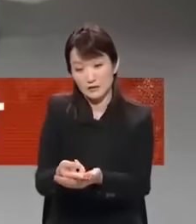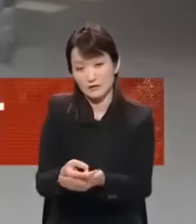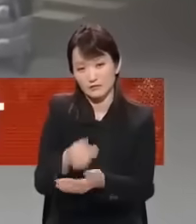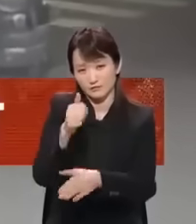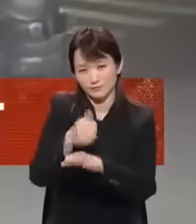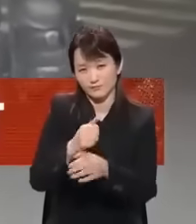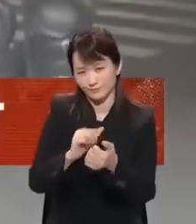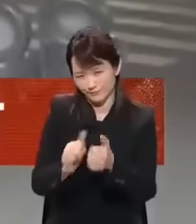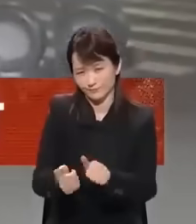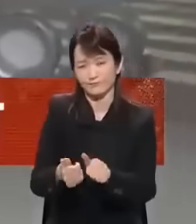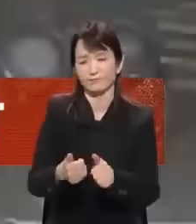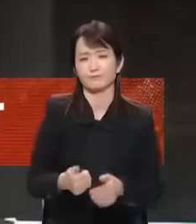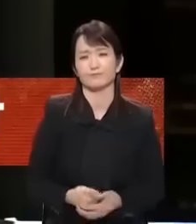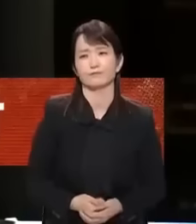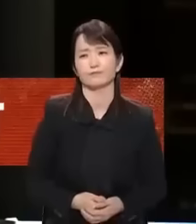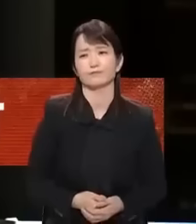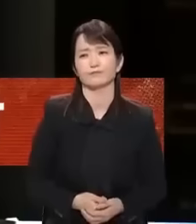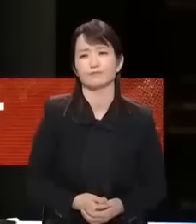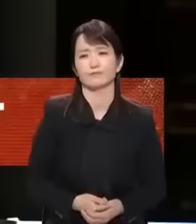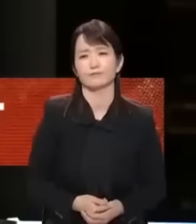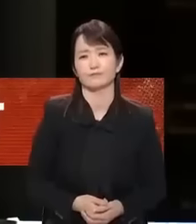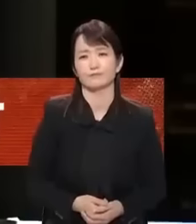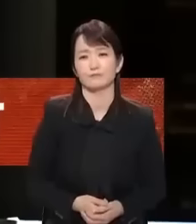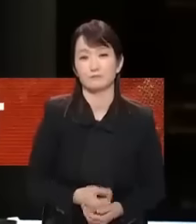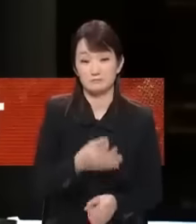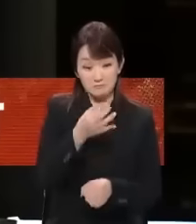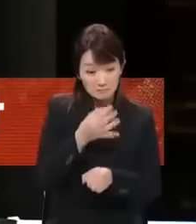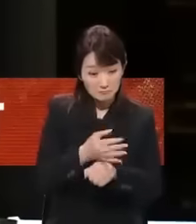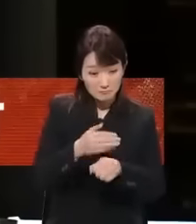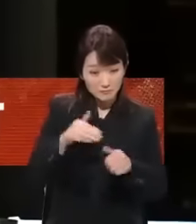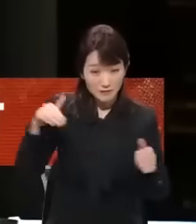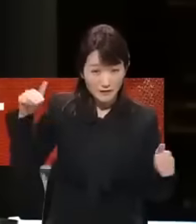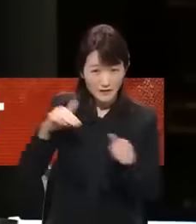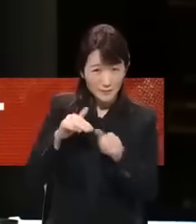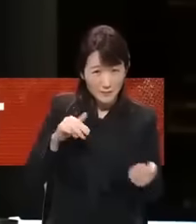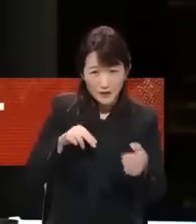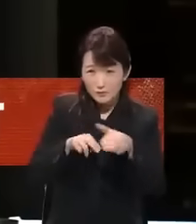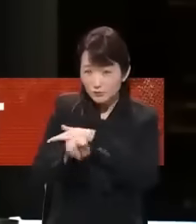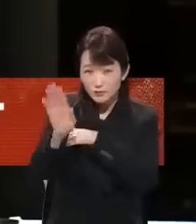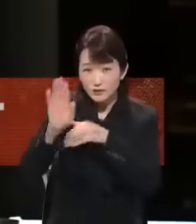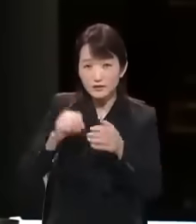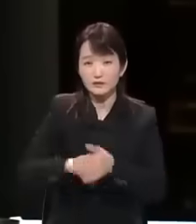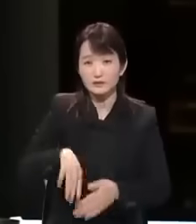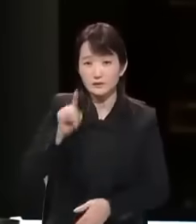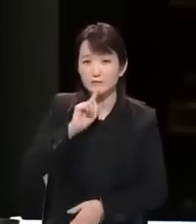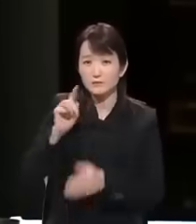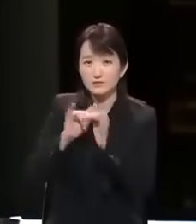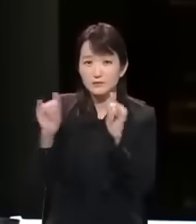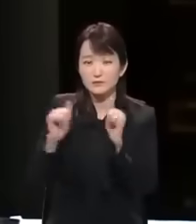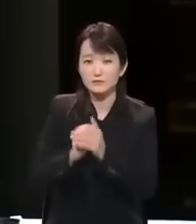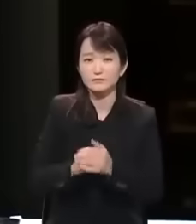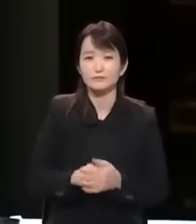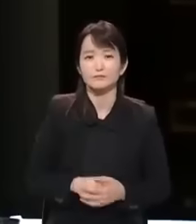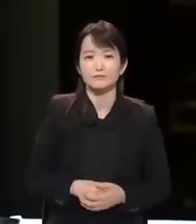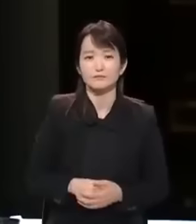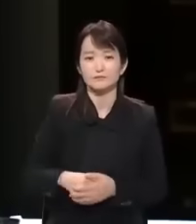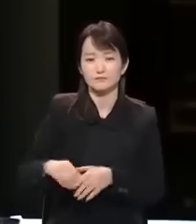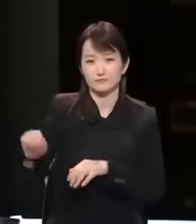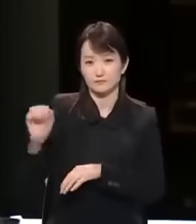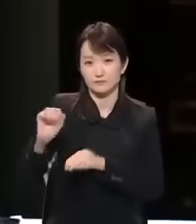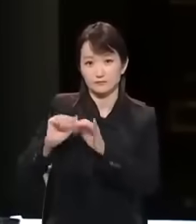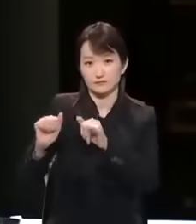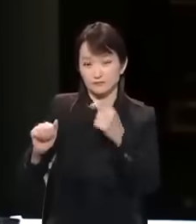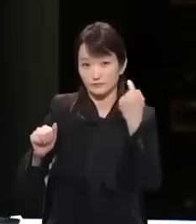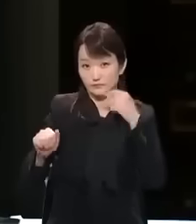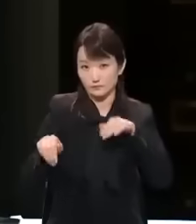숨졌습니다 어 단순 뺑소니범이 아니었습니다 최초 신고자인 제보자에 따르면 해당 운전자를